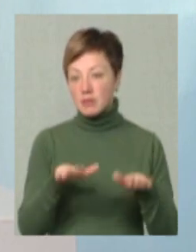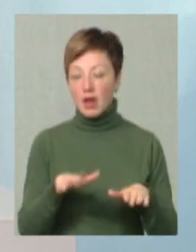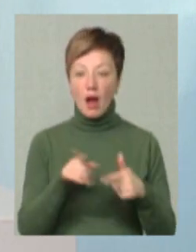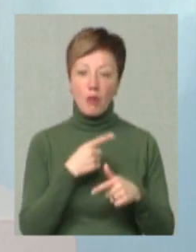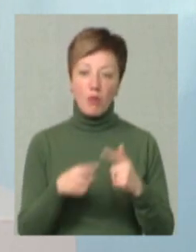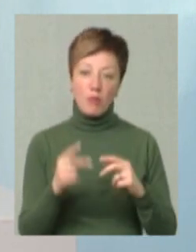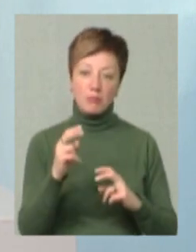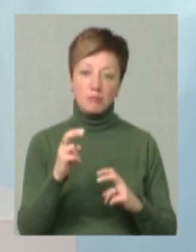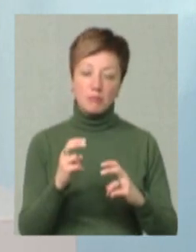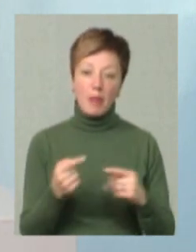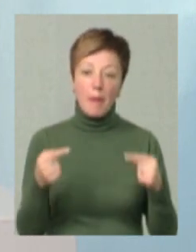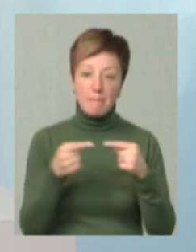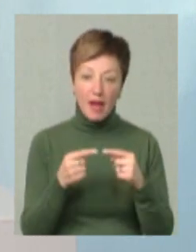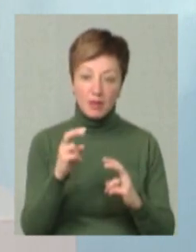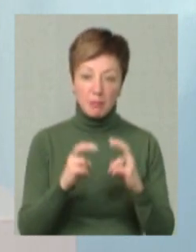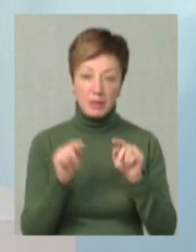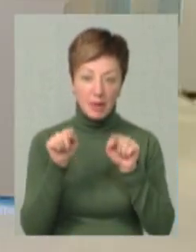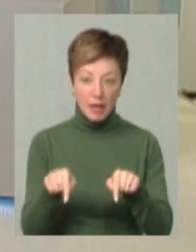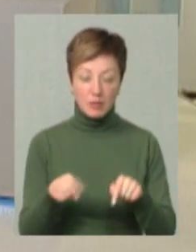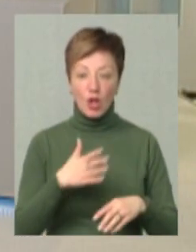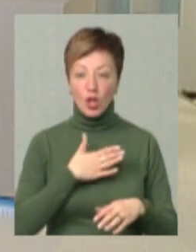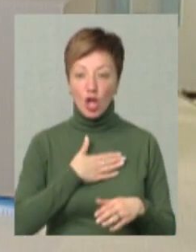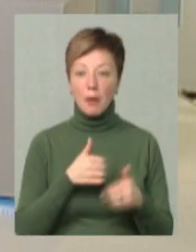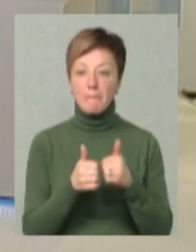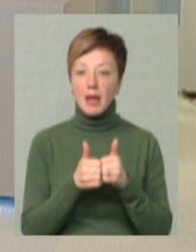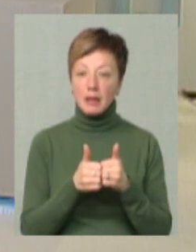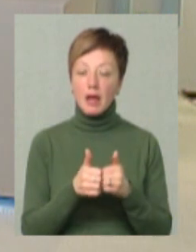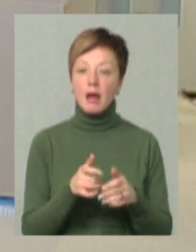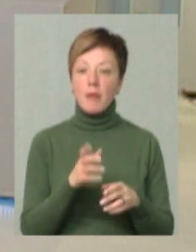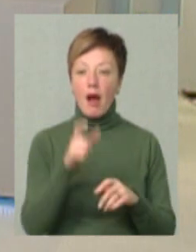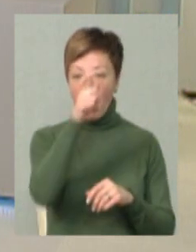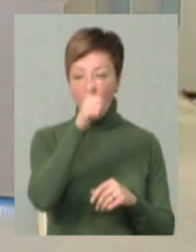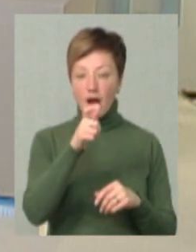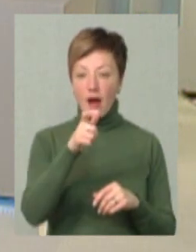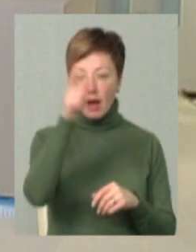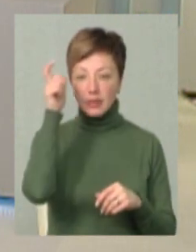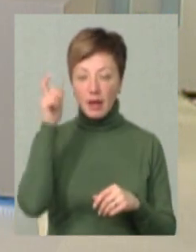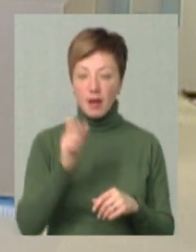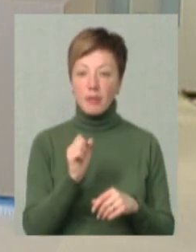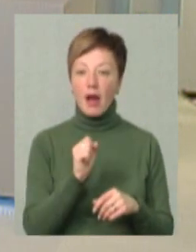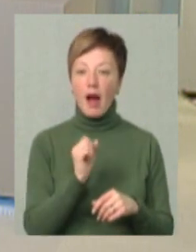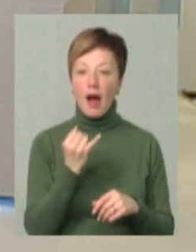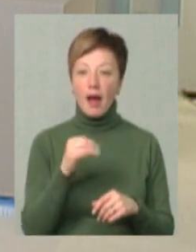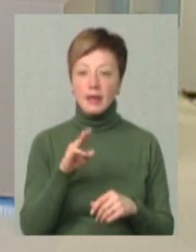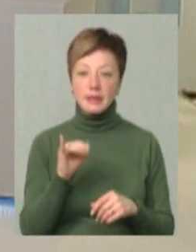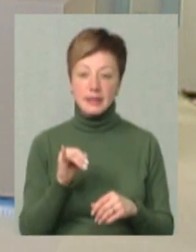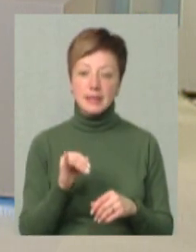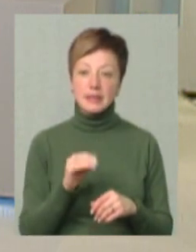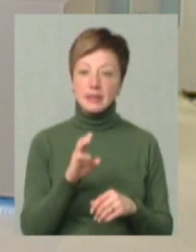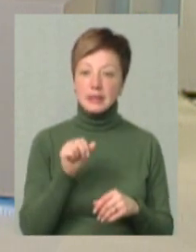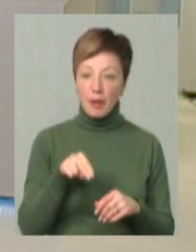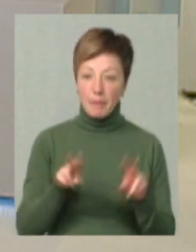напевно, підприємством. Як я вже сказала, нашим партнерам виступила Академія IT Step. Вони запропонували курси